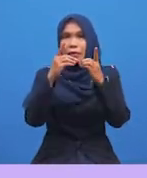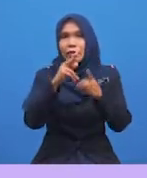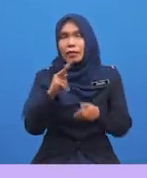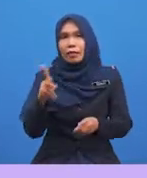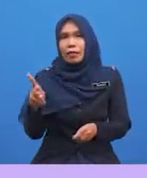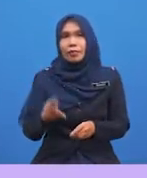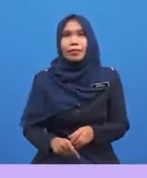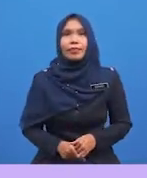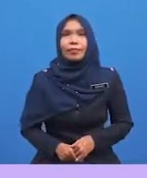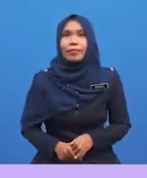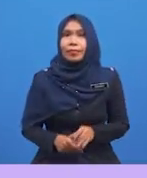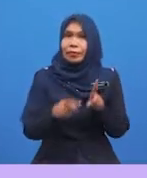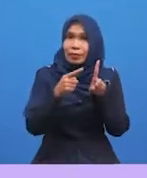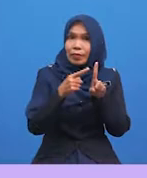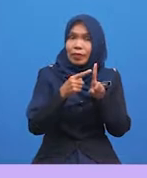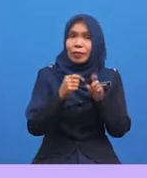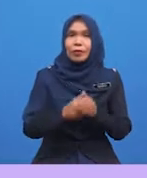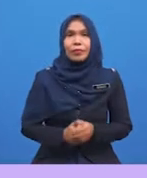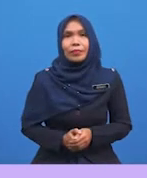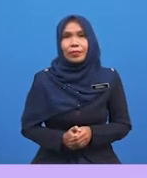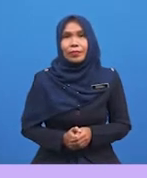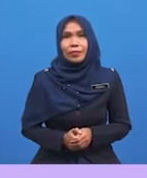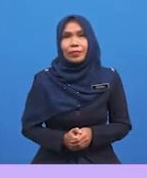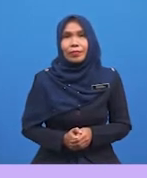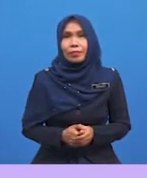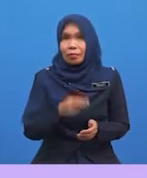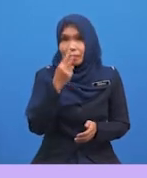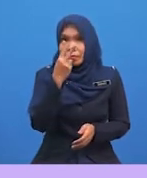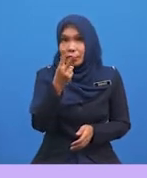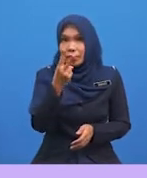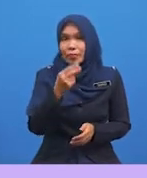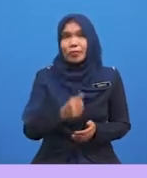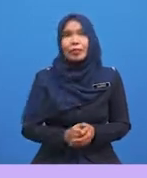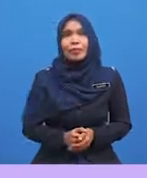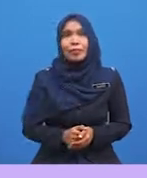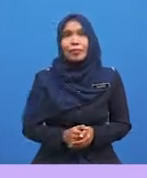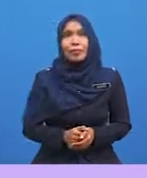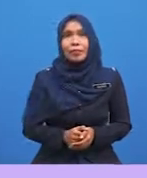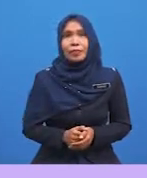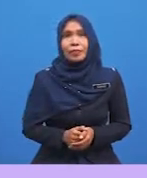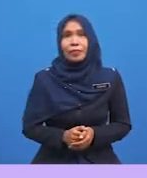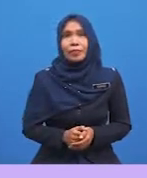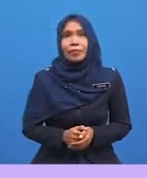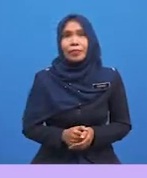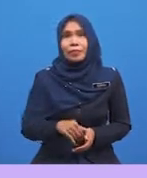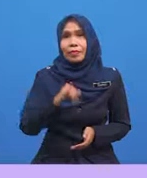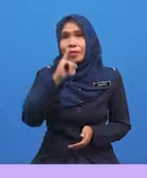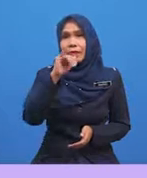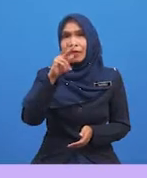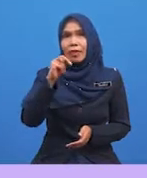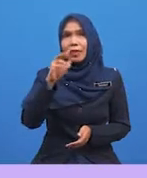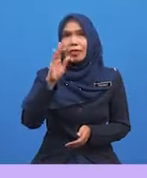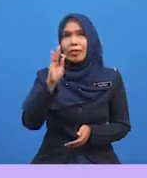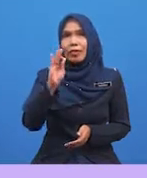kepada faktor infrastruktur. Pernahkah murid-murid mendengar perkataan infrastruktur